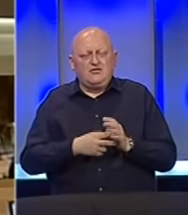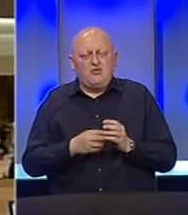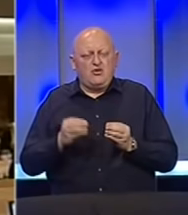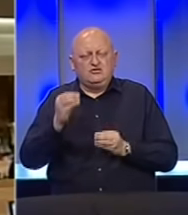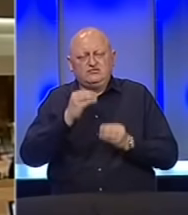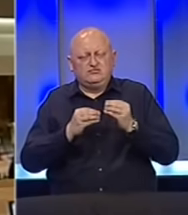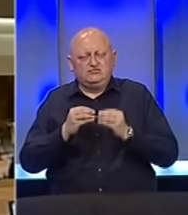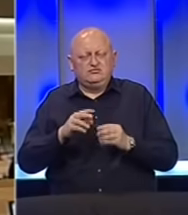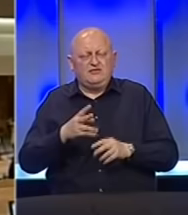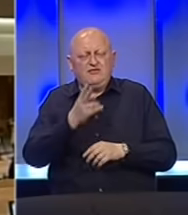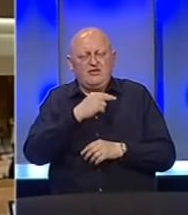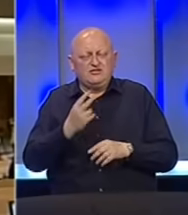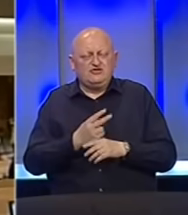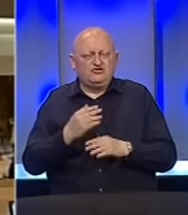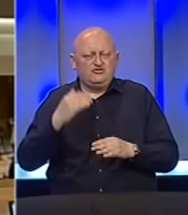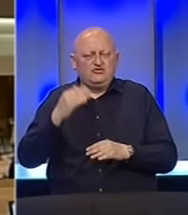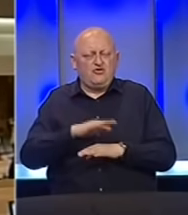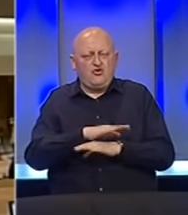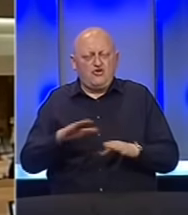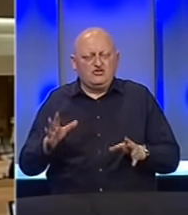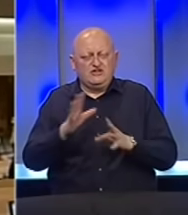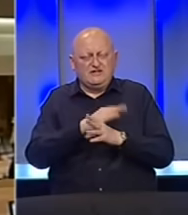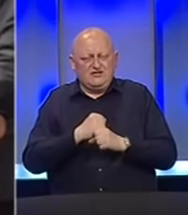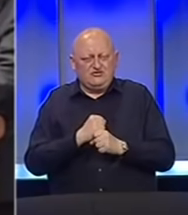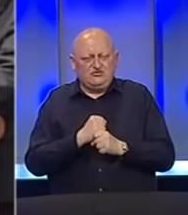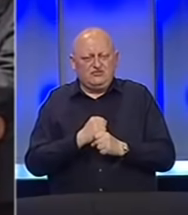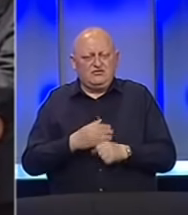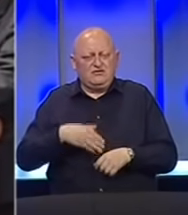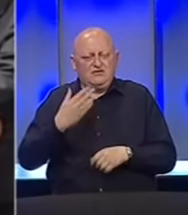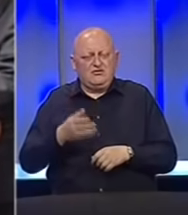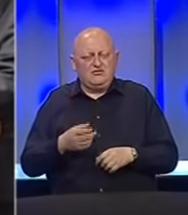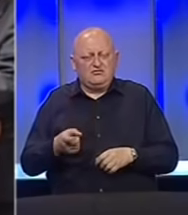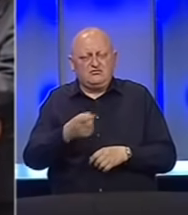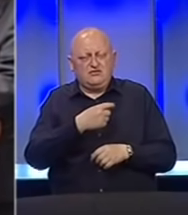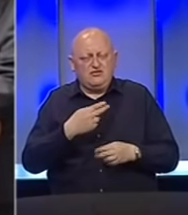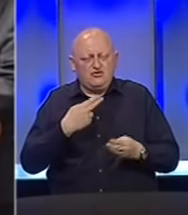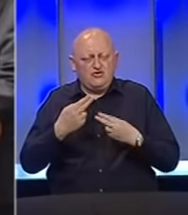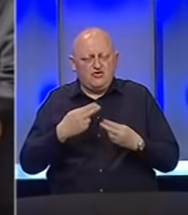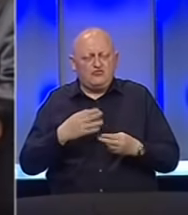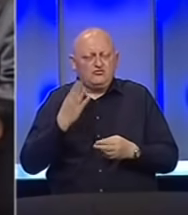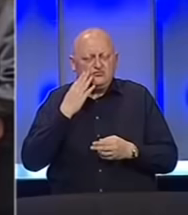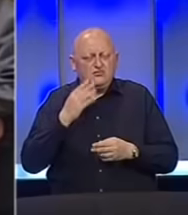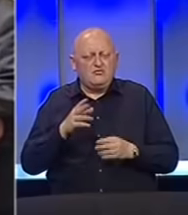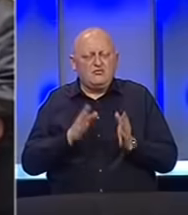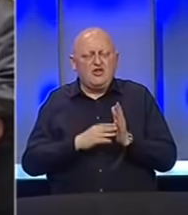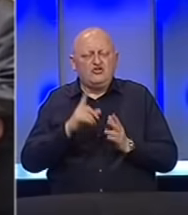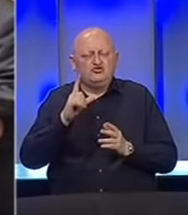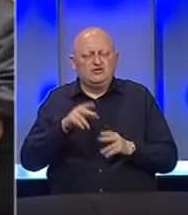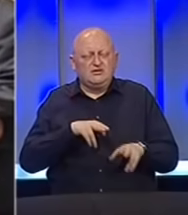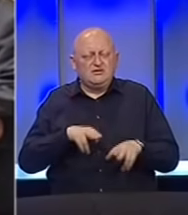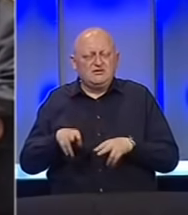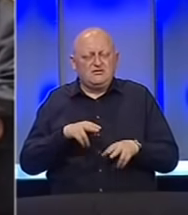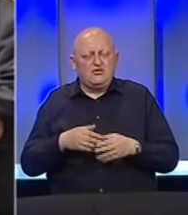slagalica izvršne vlasti na državnom nivou je konačno završena. Iako je koalicioni dogovor ispoštovan, imenovanje Miloša Lučića za